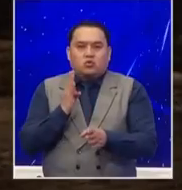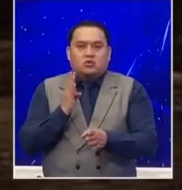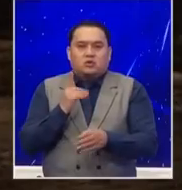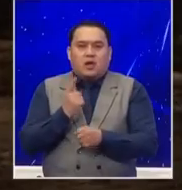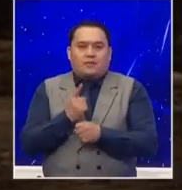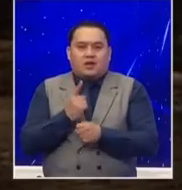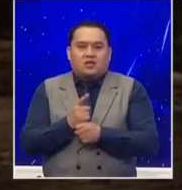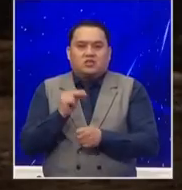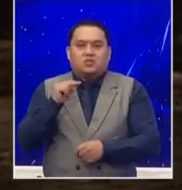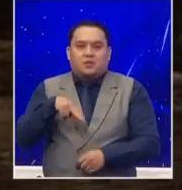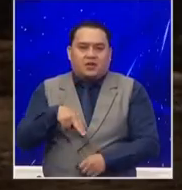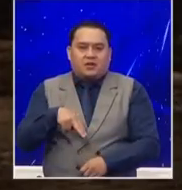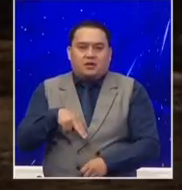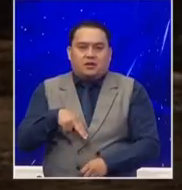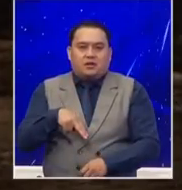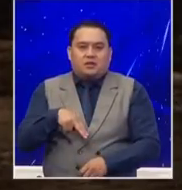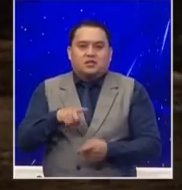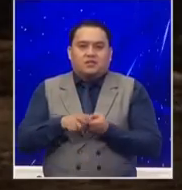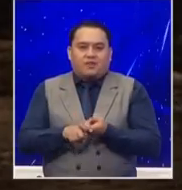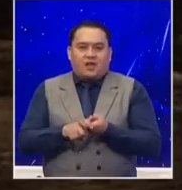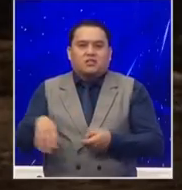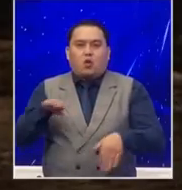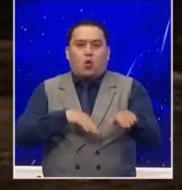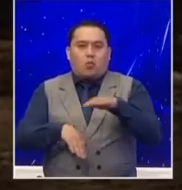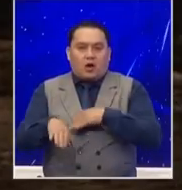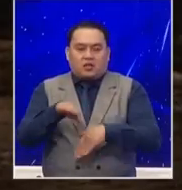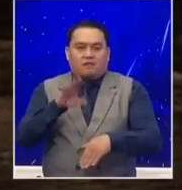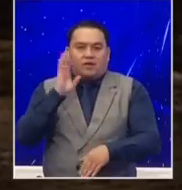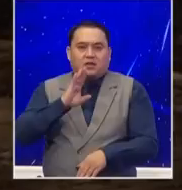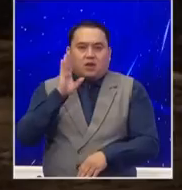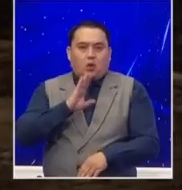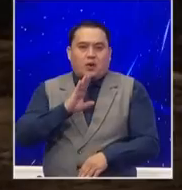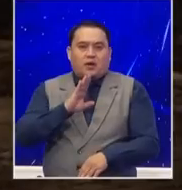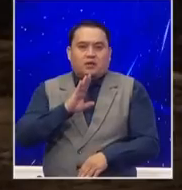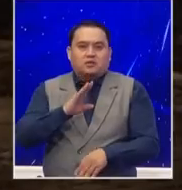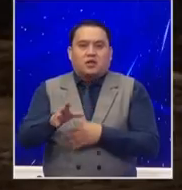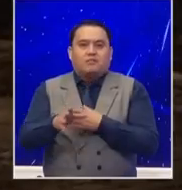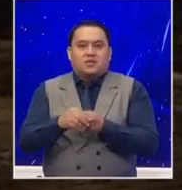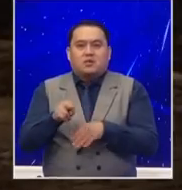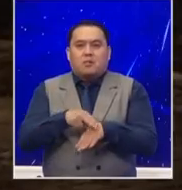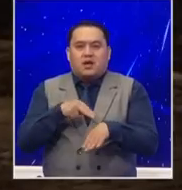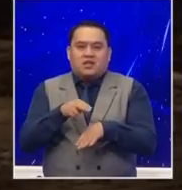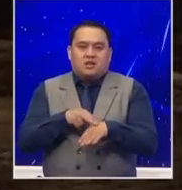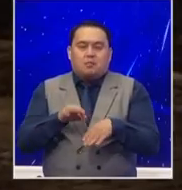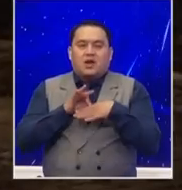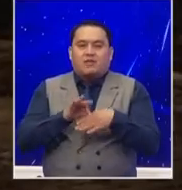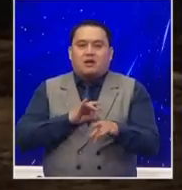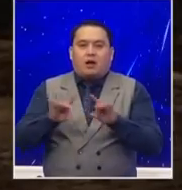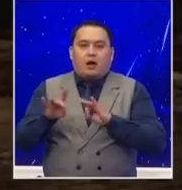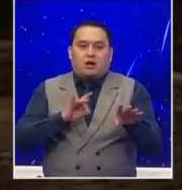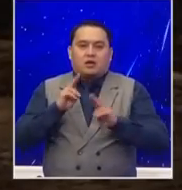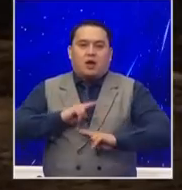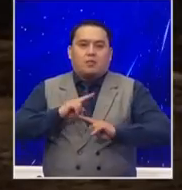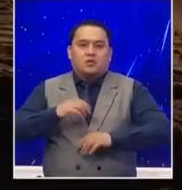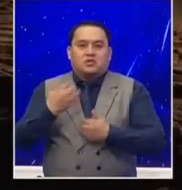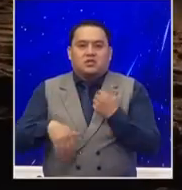недопущение чрезвычайной ситуации, связанных с купанием на данных водоемах Совместно с полицией проводятся разъяснительные работы